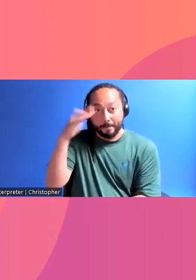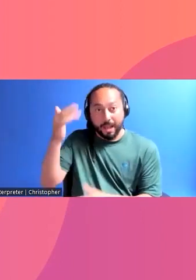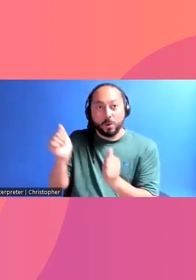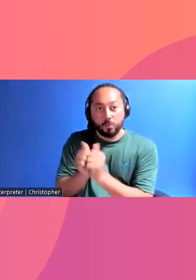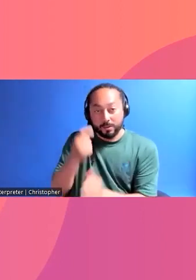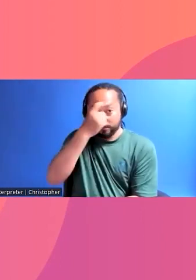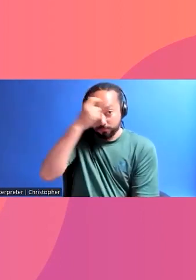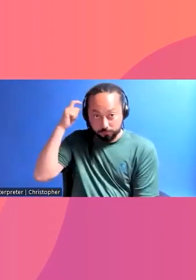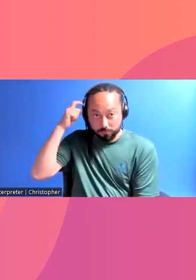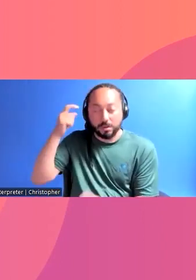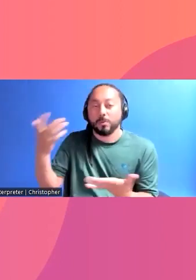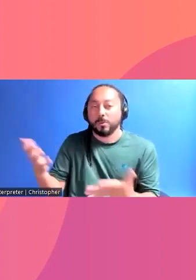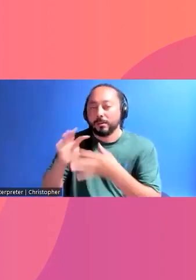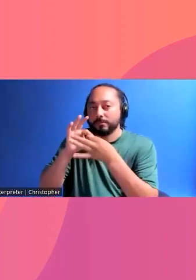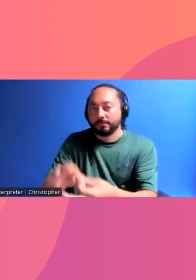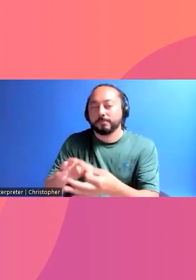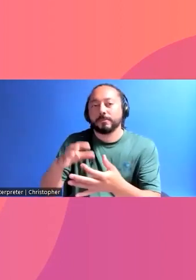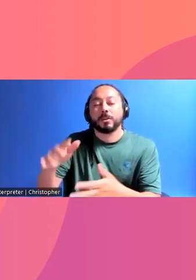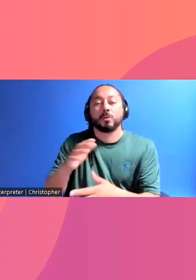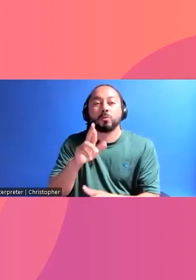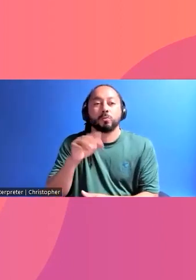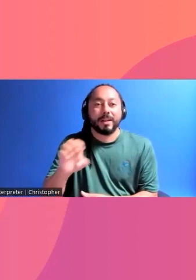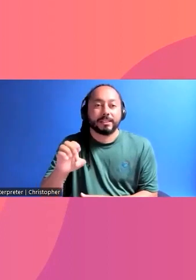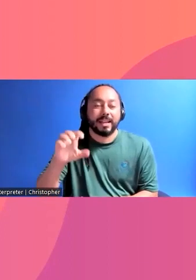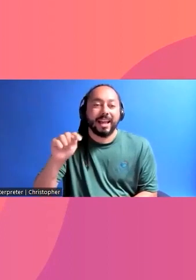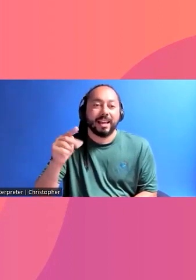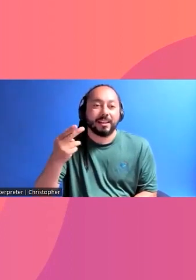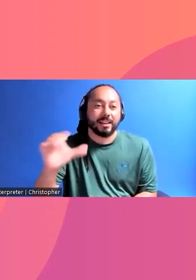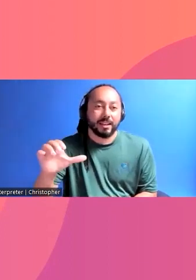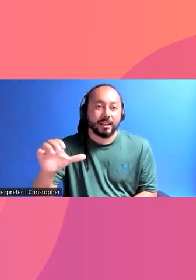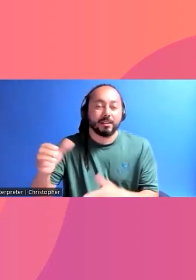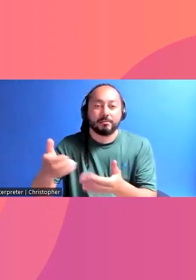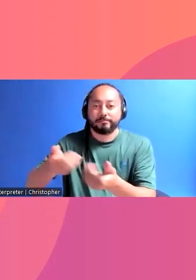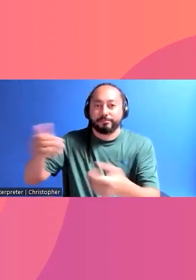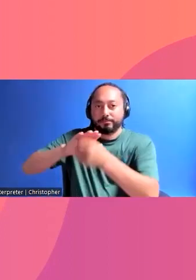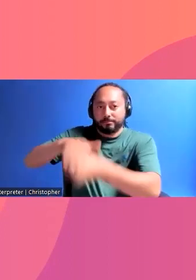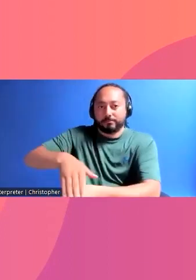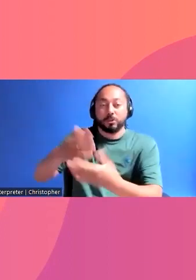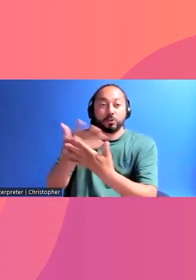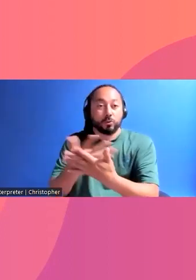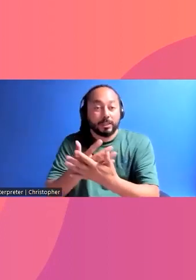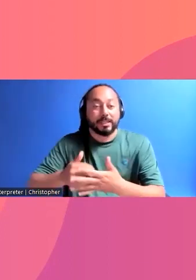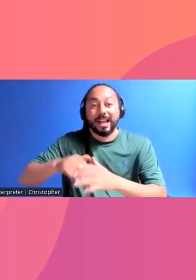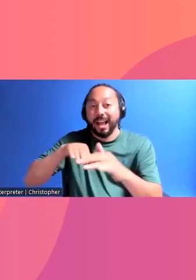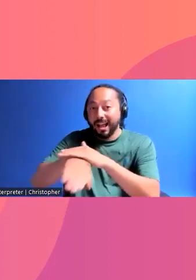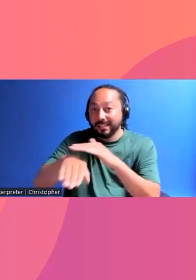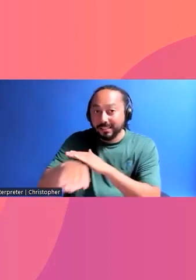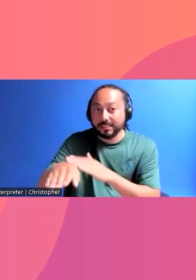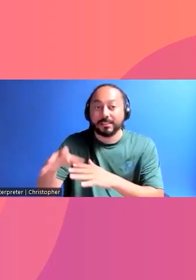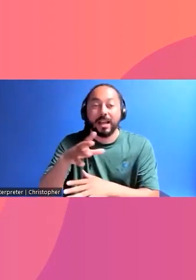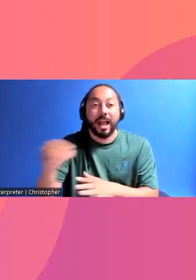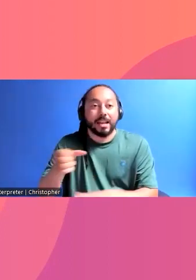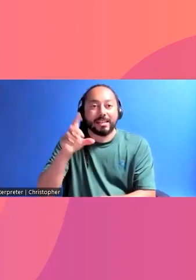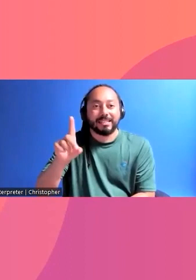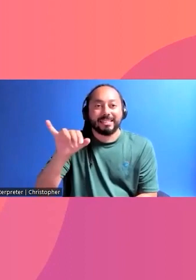alors pour les patients noirs avec un TC, il y avait des disparités raciales dans les soins,